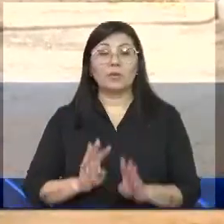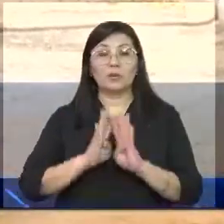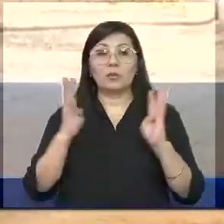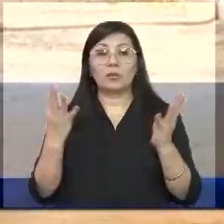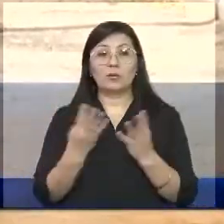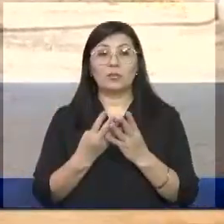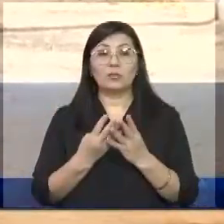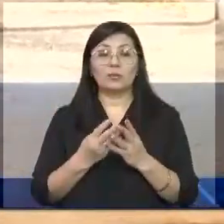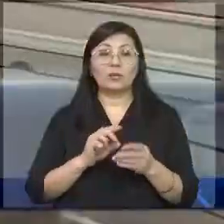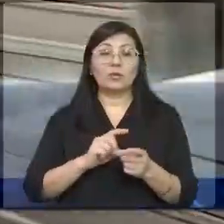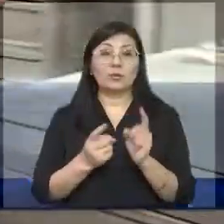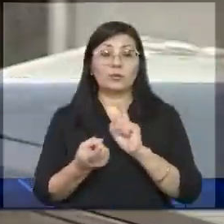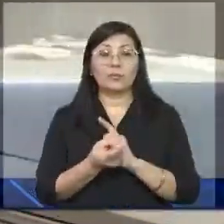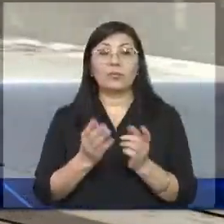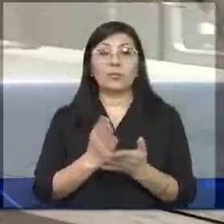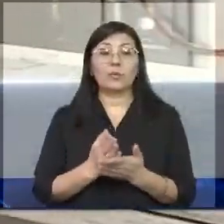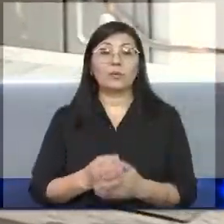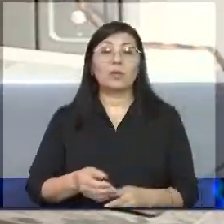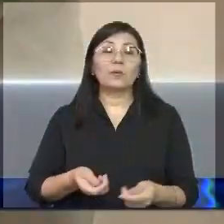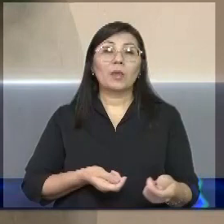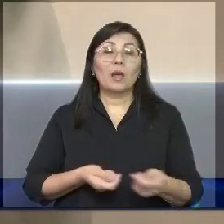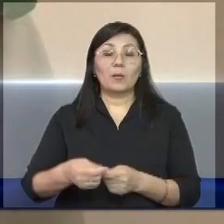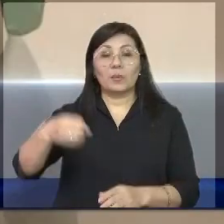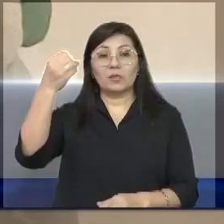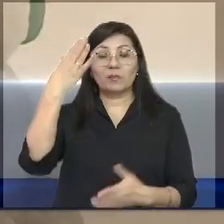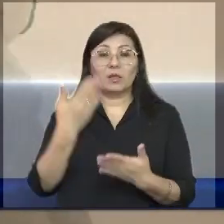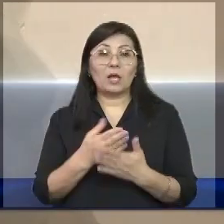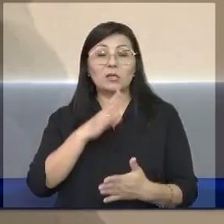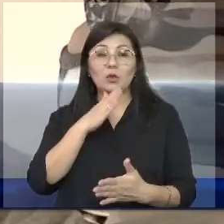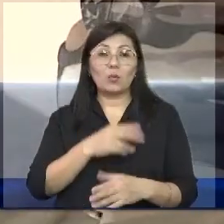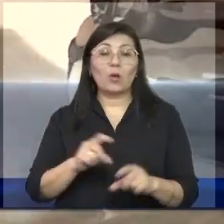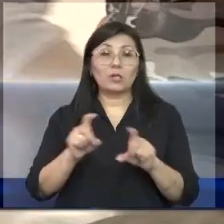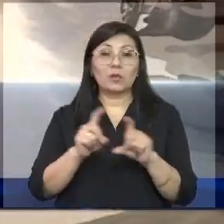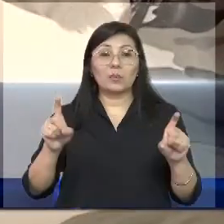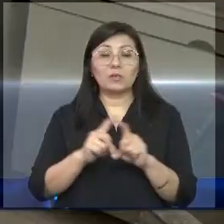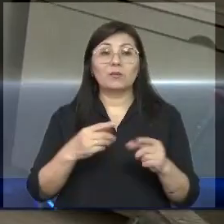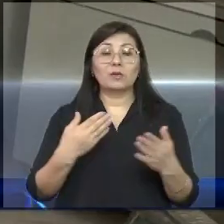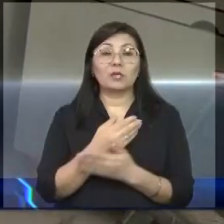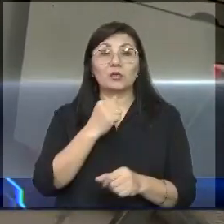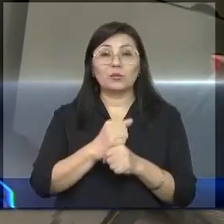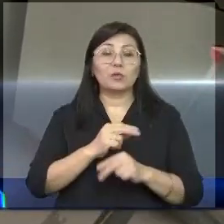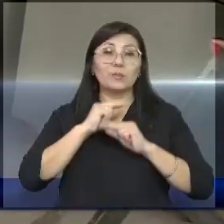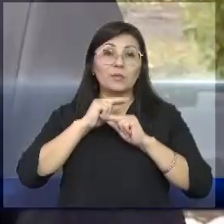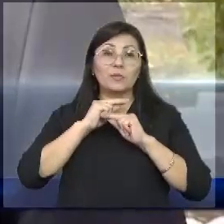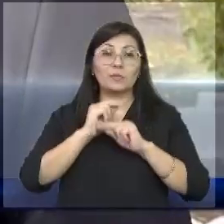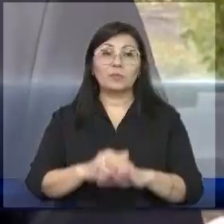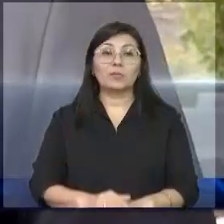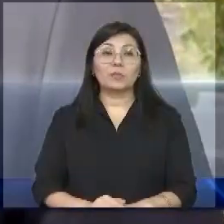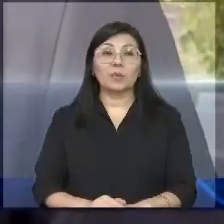қоршауына жұмыстар жүргізіледі. Аудандық білім басшысының айтуынша, қазіргі кезде ғимараттардың жаңғырту жұмысына көп көңіл бөлінген.